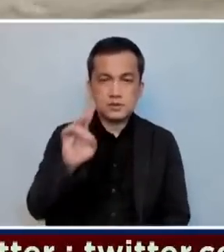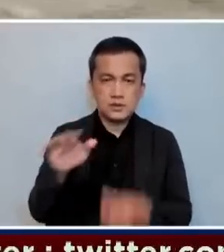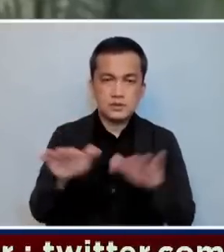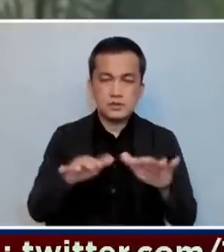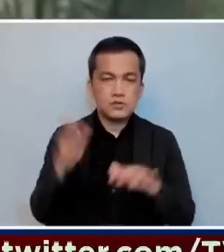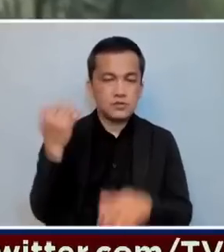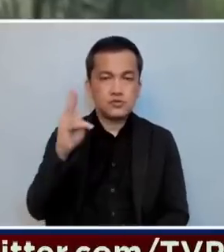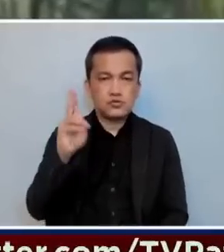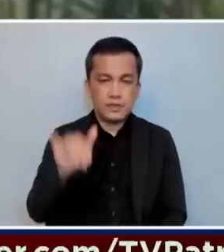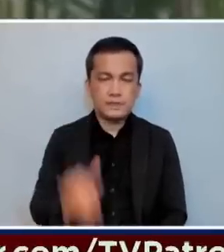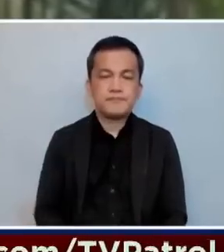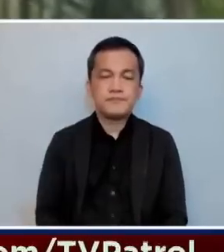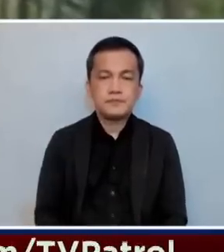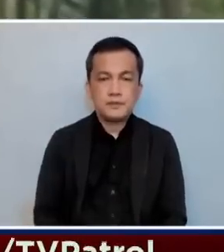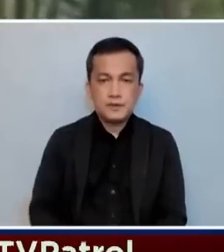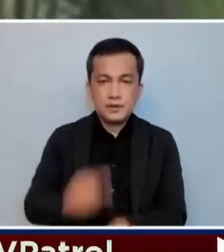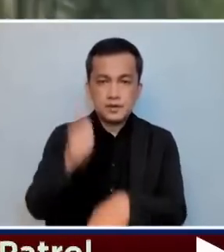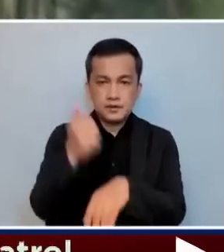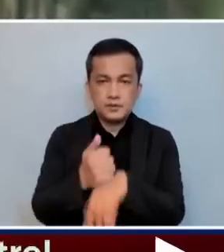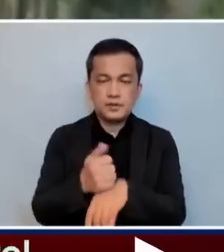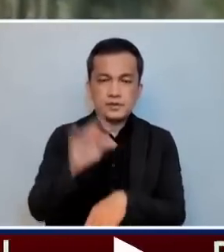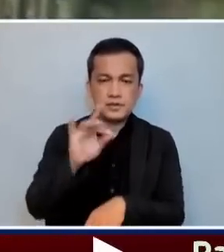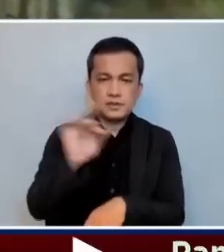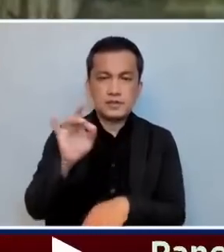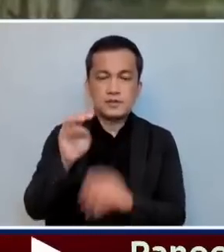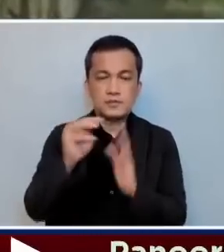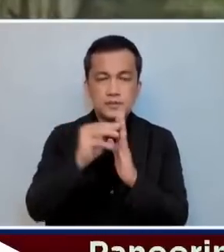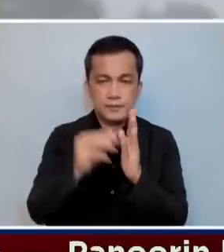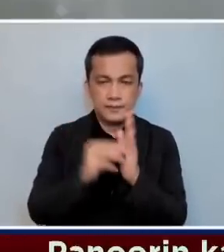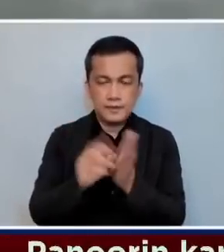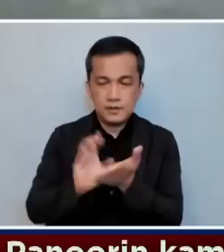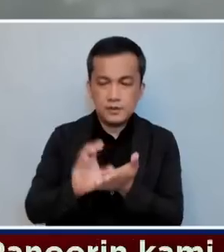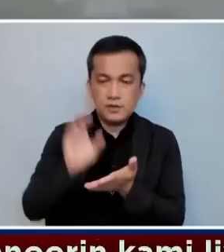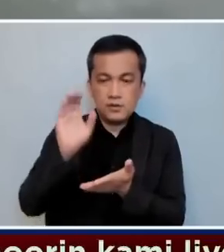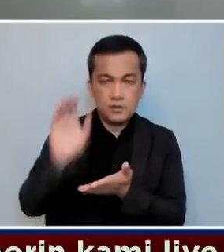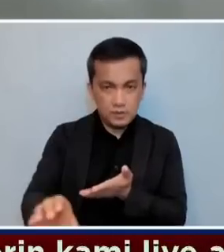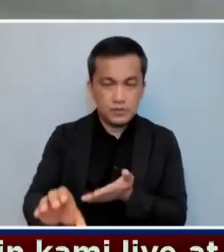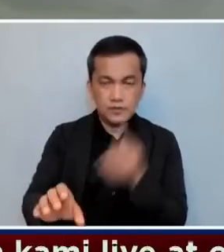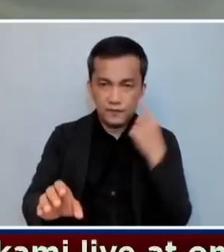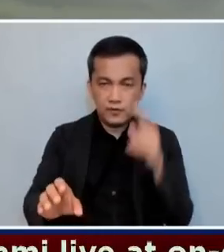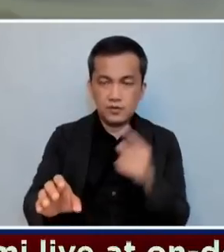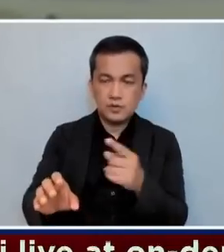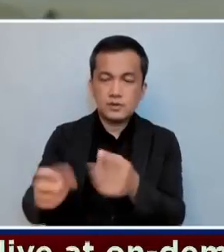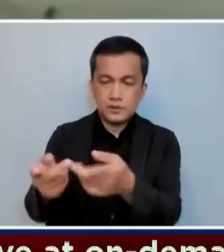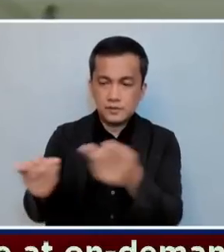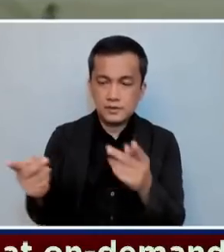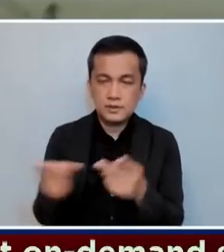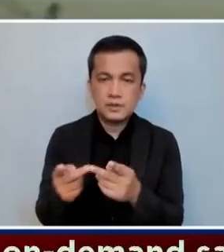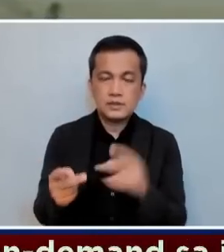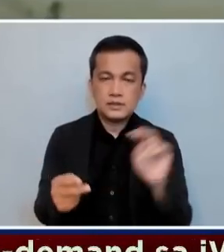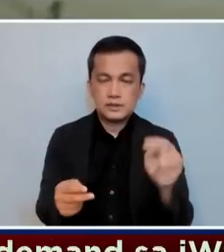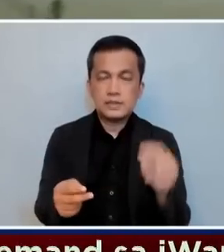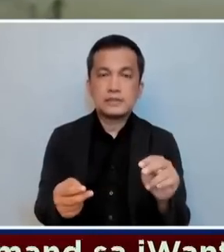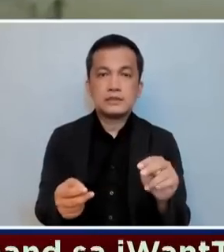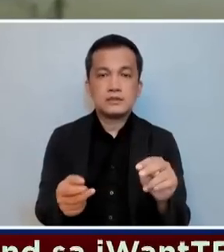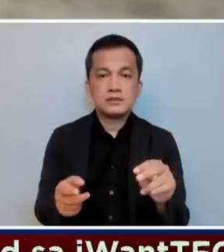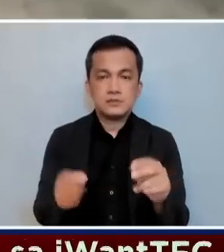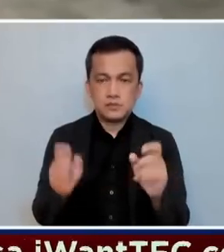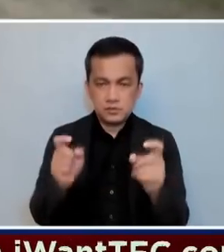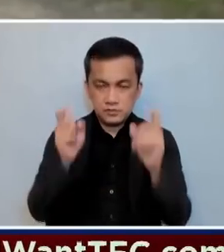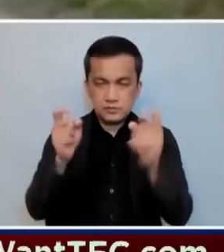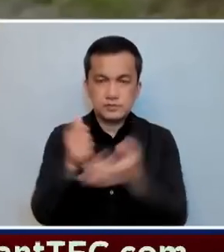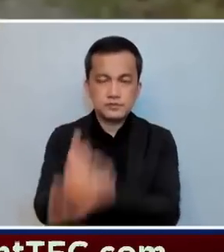Hulyo. May nakatakda namang 800 million pesos na pondo para sa mga lugar na mangangailangan po ng agarang